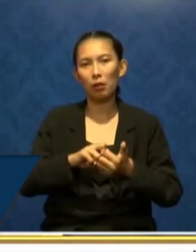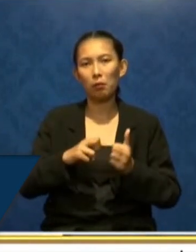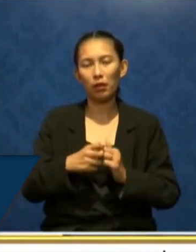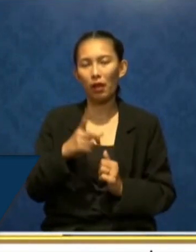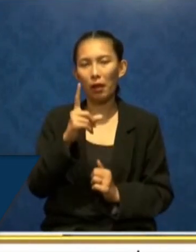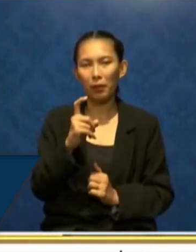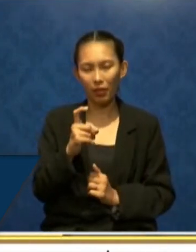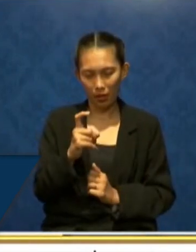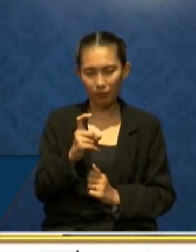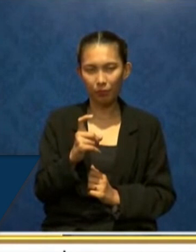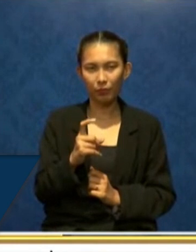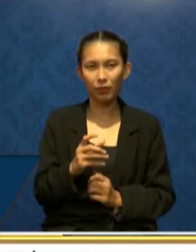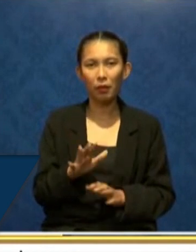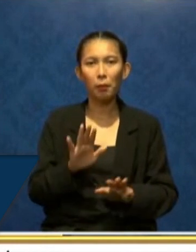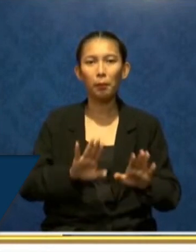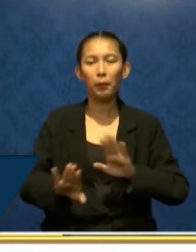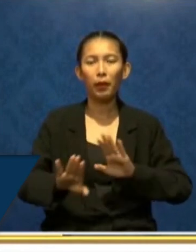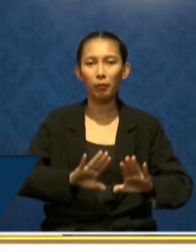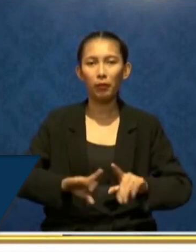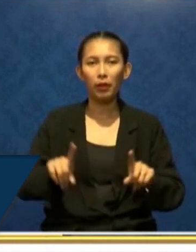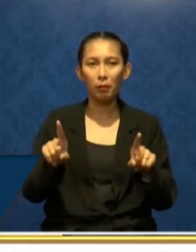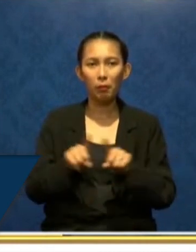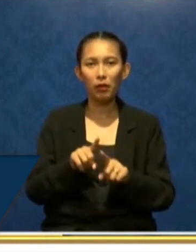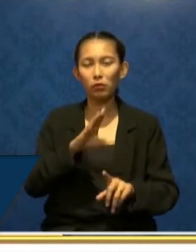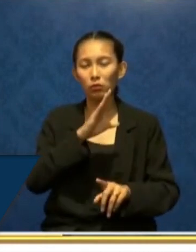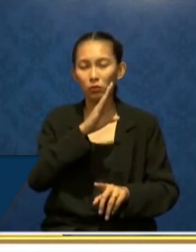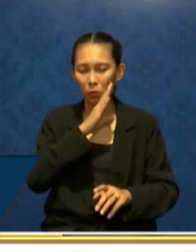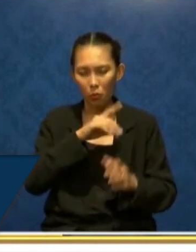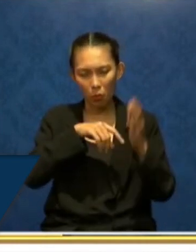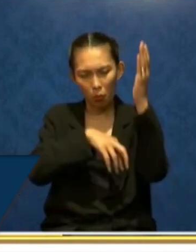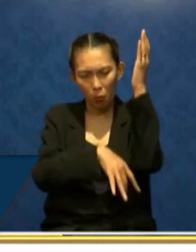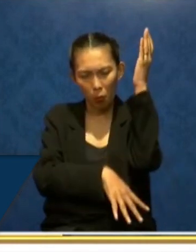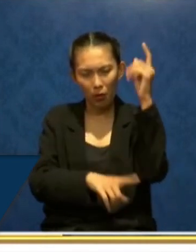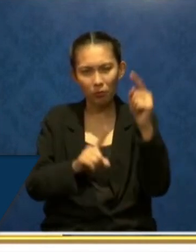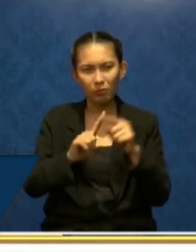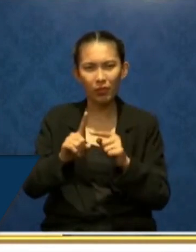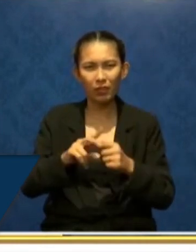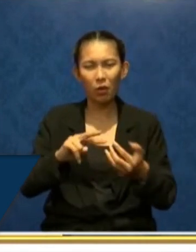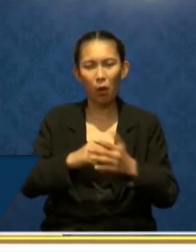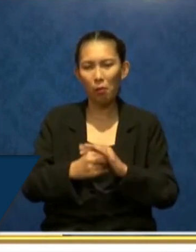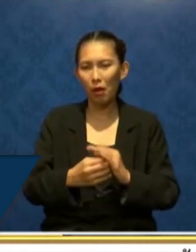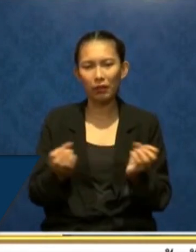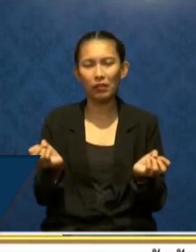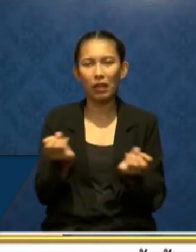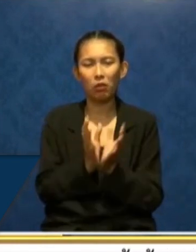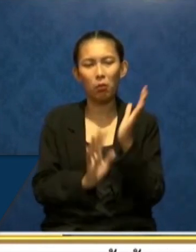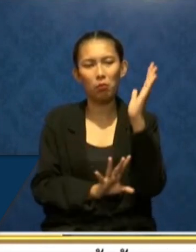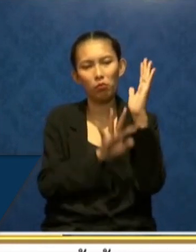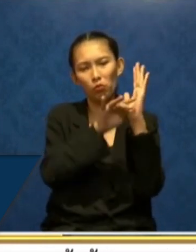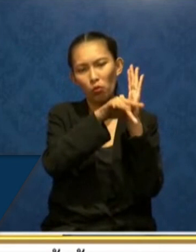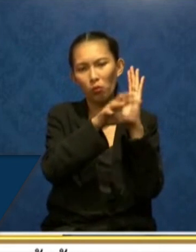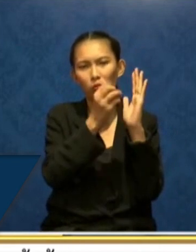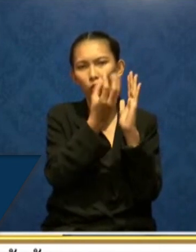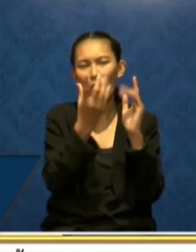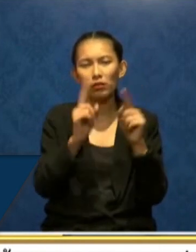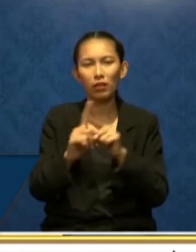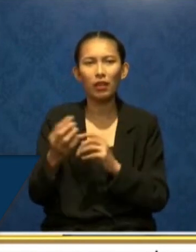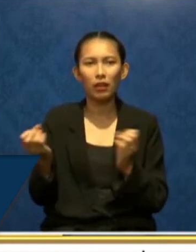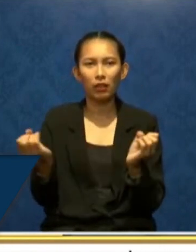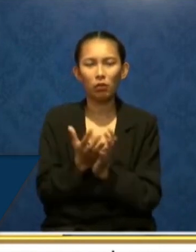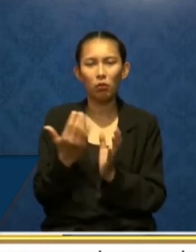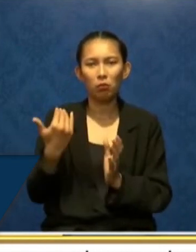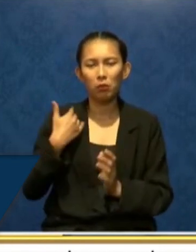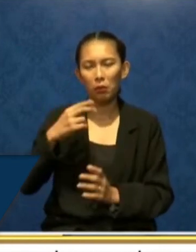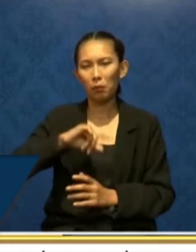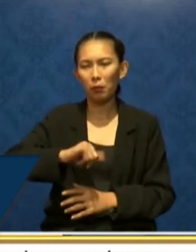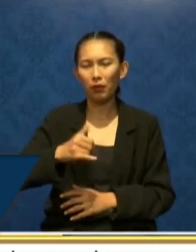คกเกษตรได้เปรียบเสมือนว่าหากรากเน้า แล้วลำต้น ดอกผลจะสมบูณได้อย่างไรทุวนคืที่ผ่านไป คนจำน